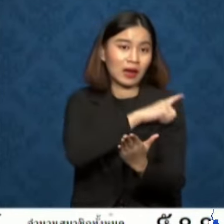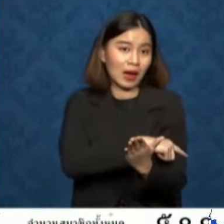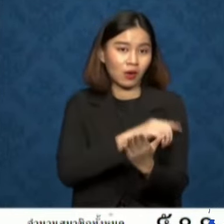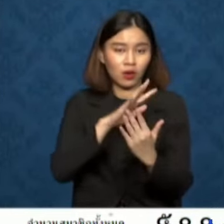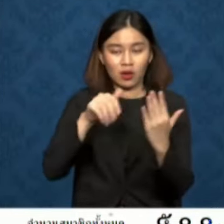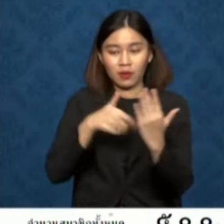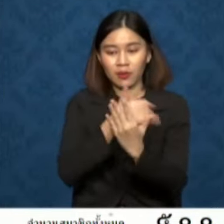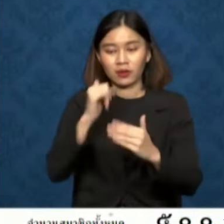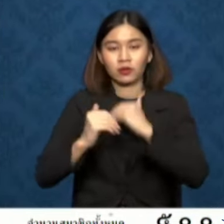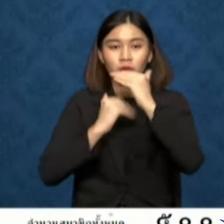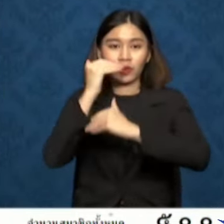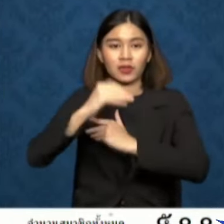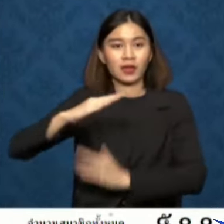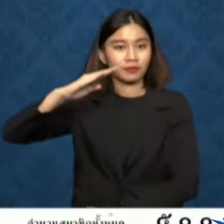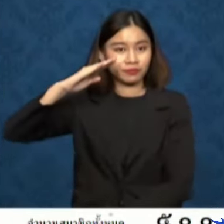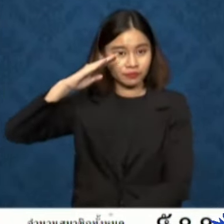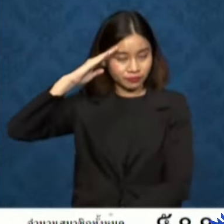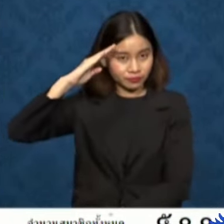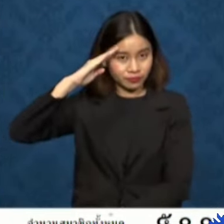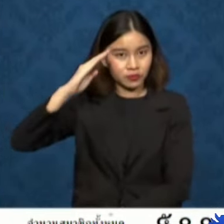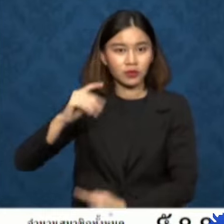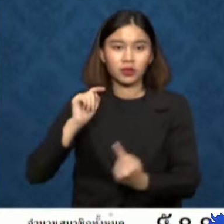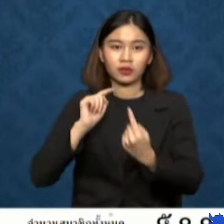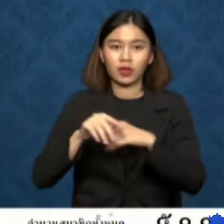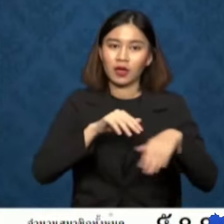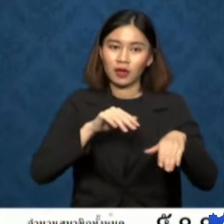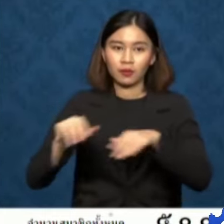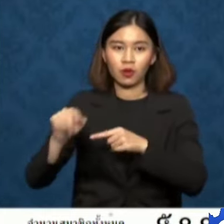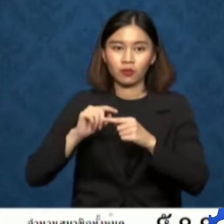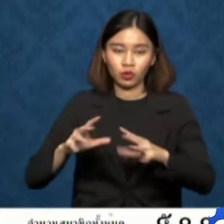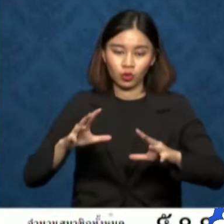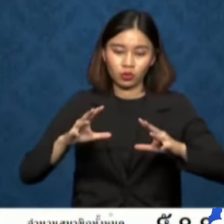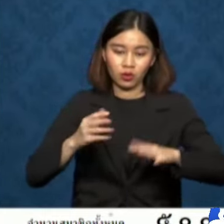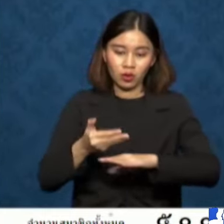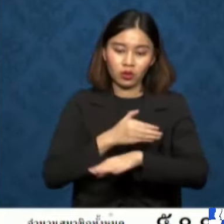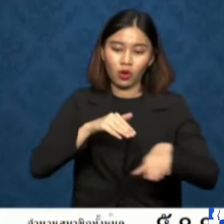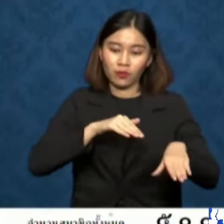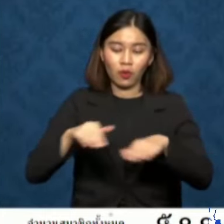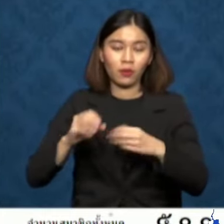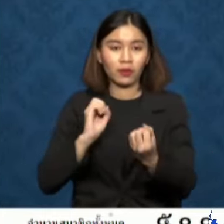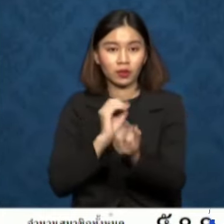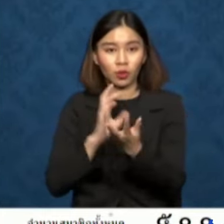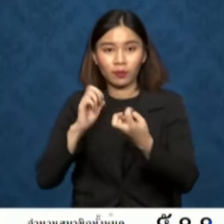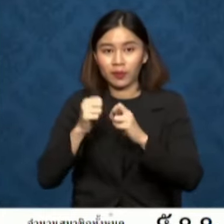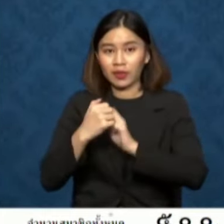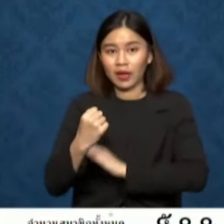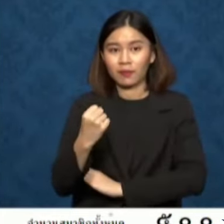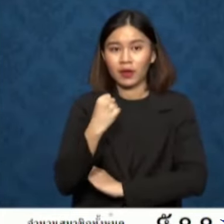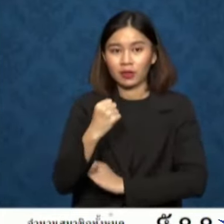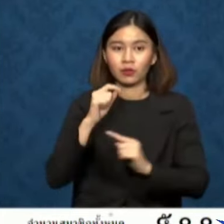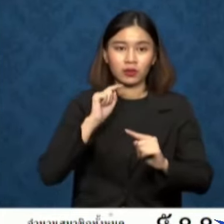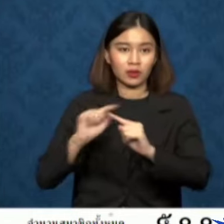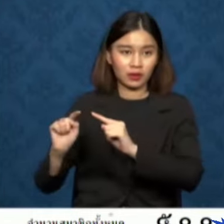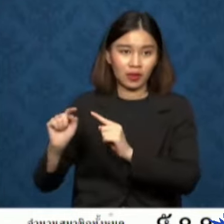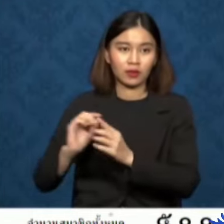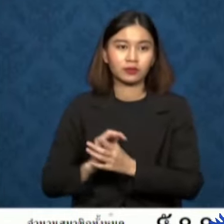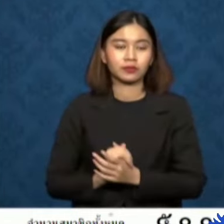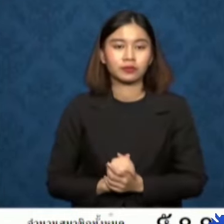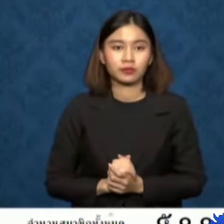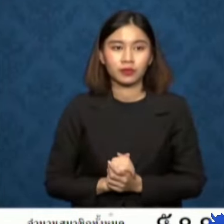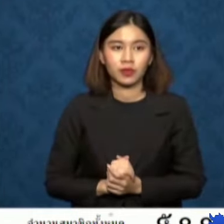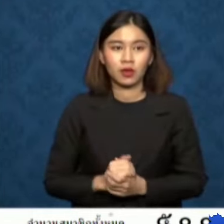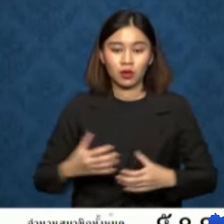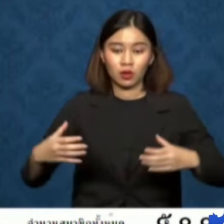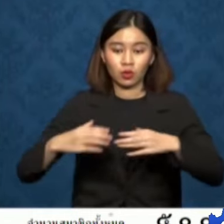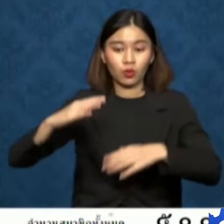ยุทธศาสตร์การพัฒนากองทัพให้มีความพร้อมในการรับมือกับภัยคุกคามและความมั่นคงในรูปแบบใหม่กอง